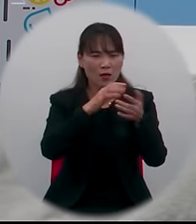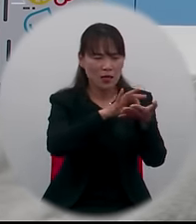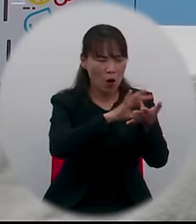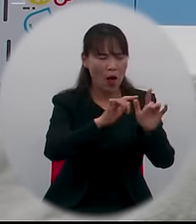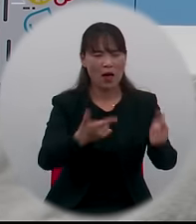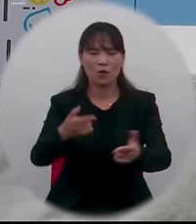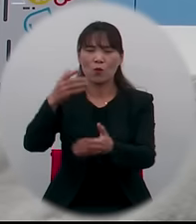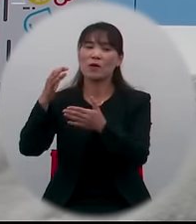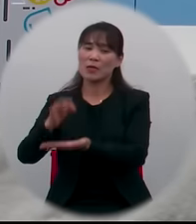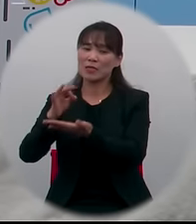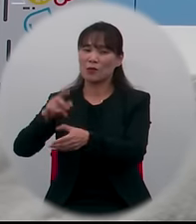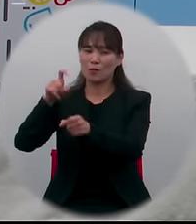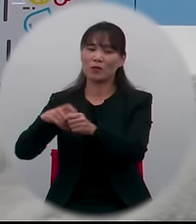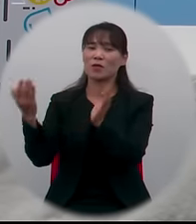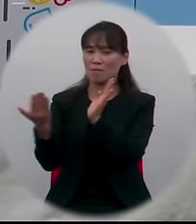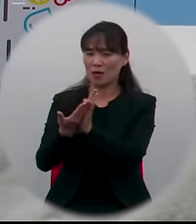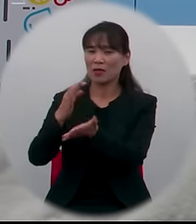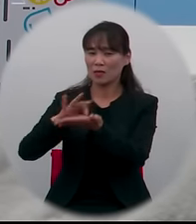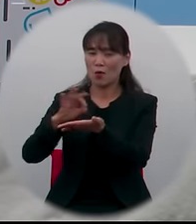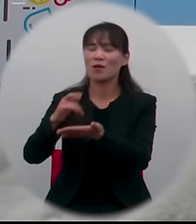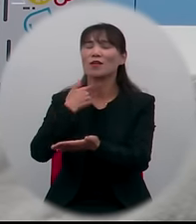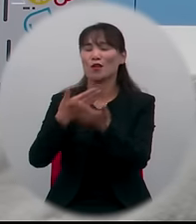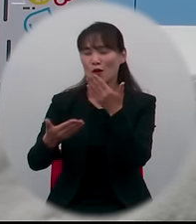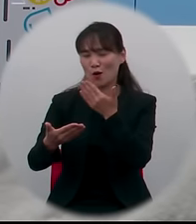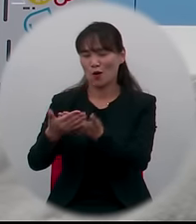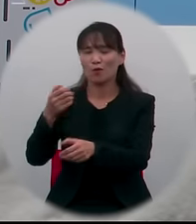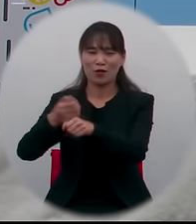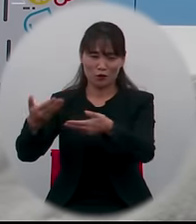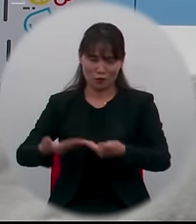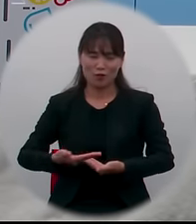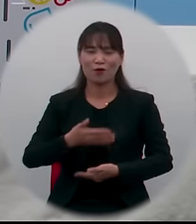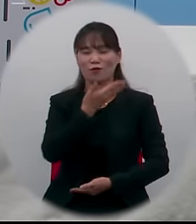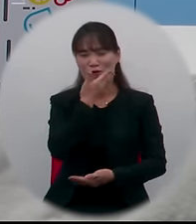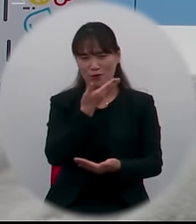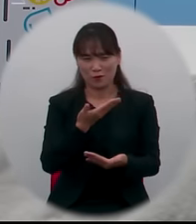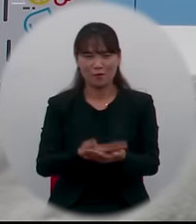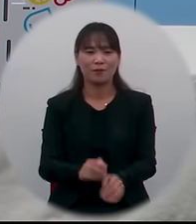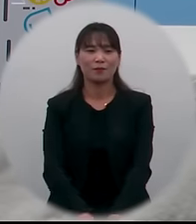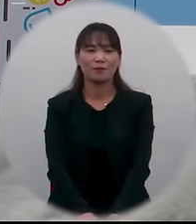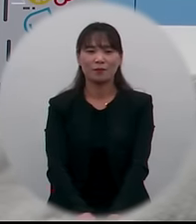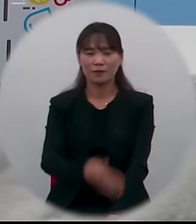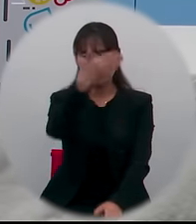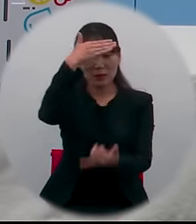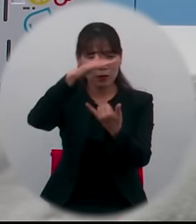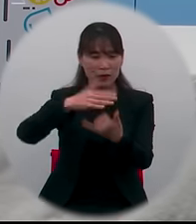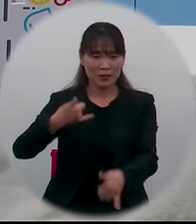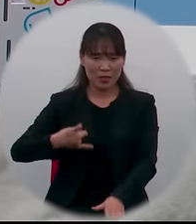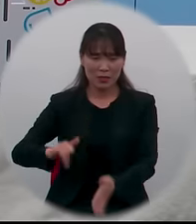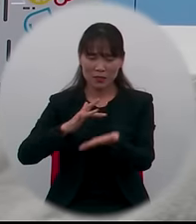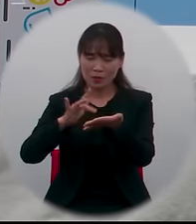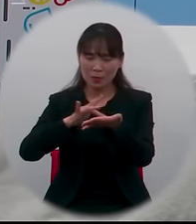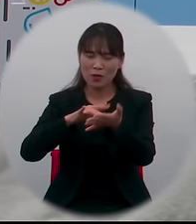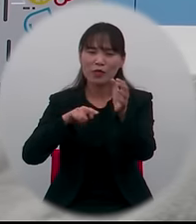사용하는게 아니라 가치와 목적에 맞게 사용하는 경험을 시켜 주시는 것 매 매우 중요하다 할 수 있겠습니다